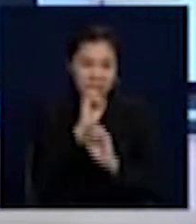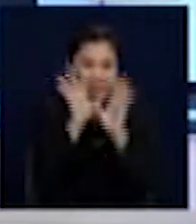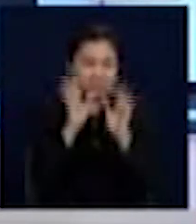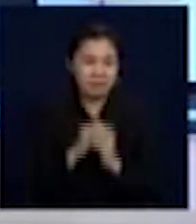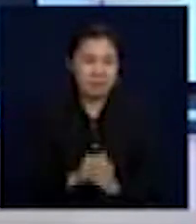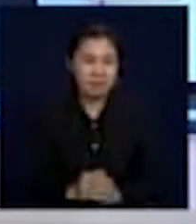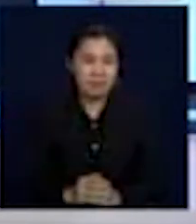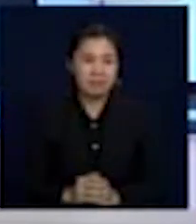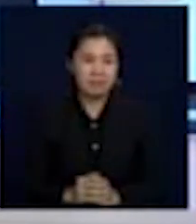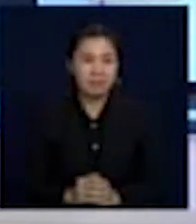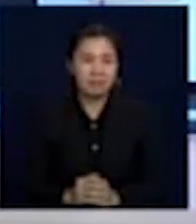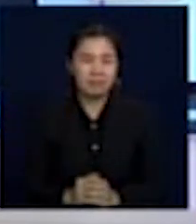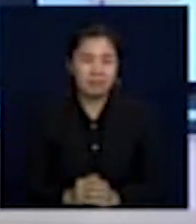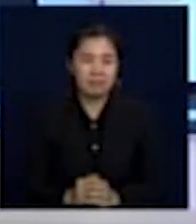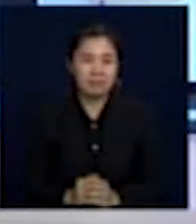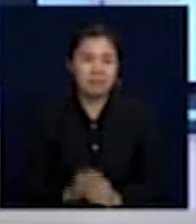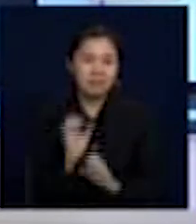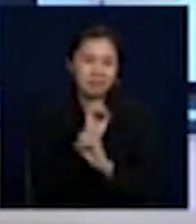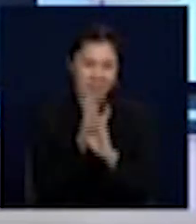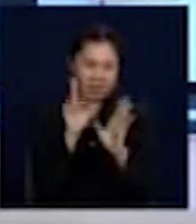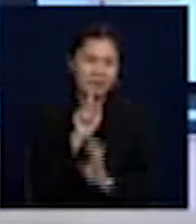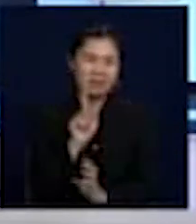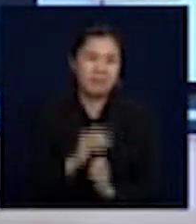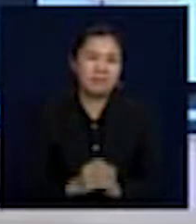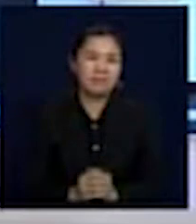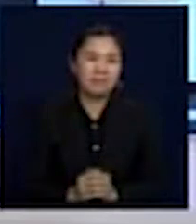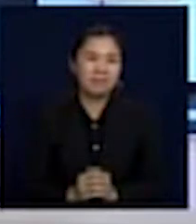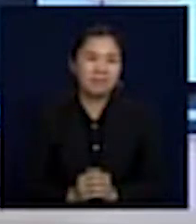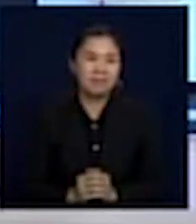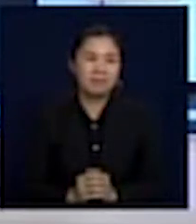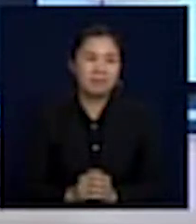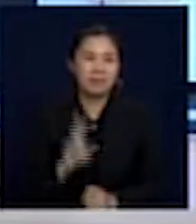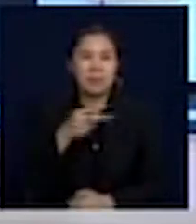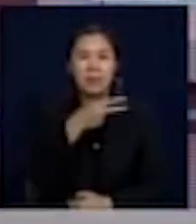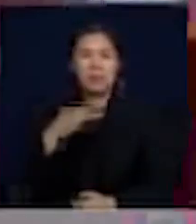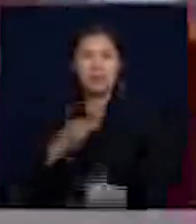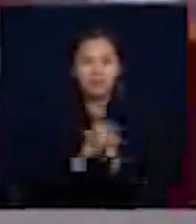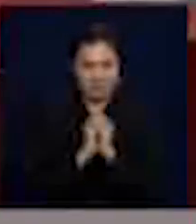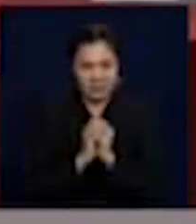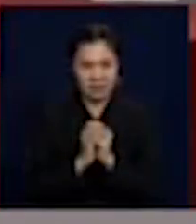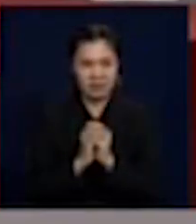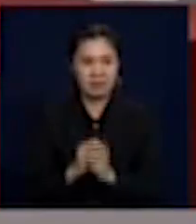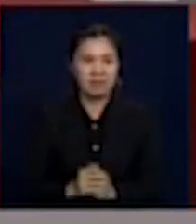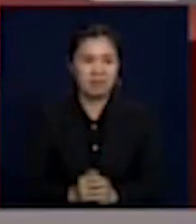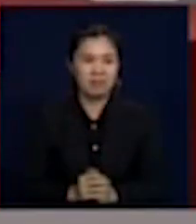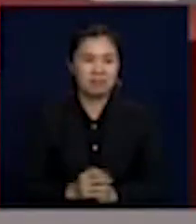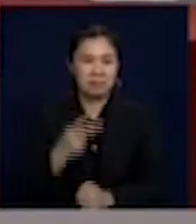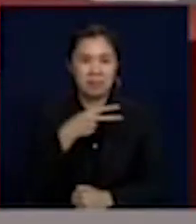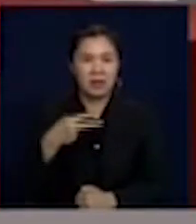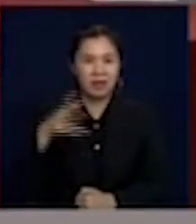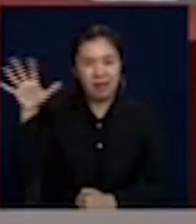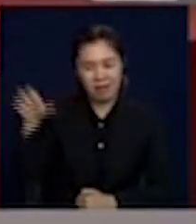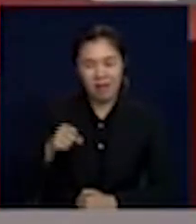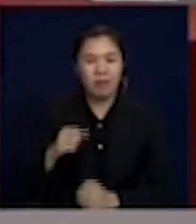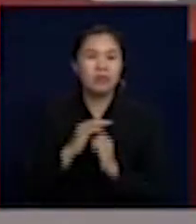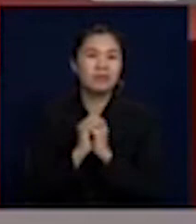ทีชัดเจนอีกแล้วฮ ะ เป็นชัดเจนที่สองว่าเป็นภาษาจีน มาจากประเทศจีนนี่คือชัดที่